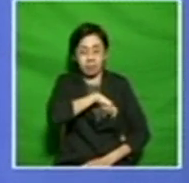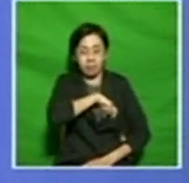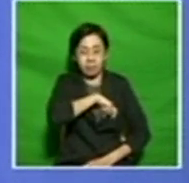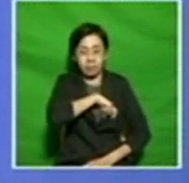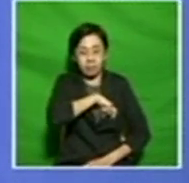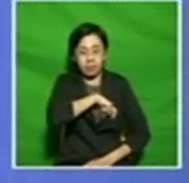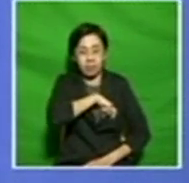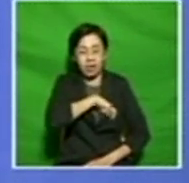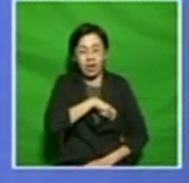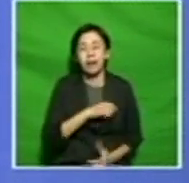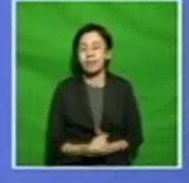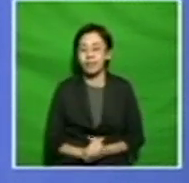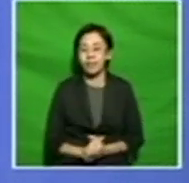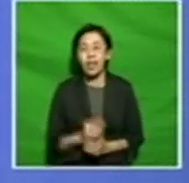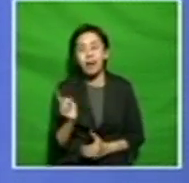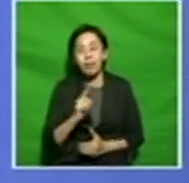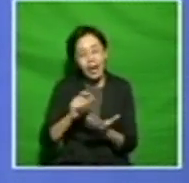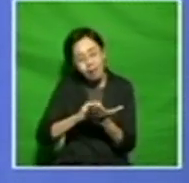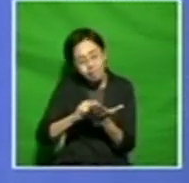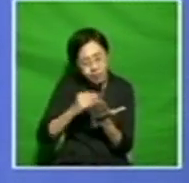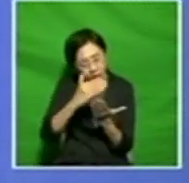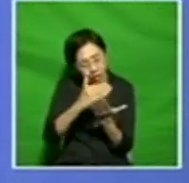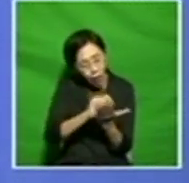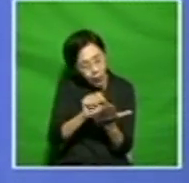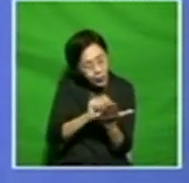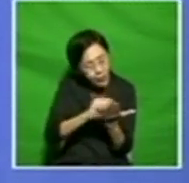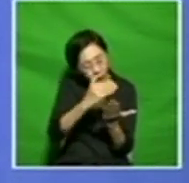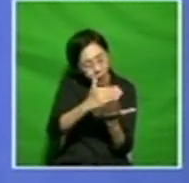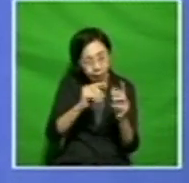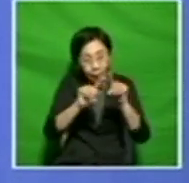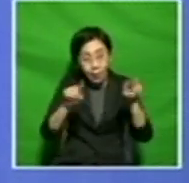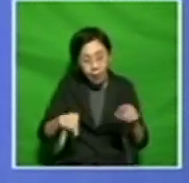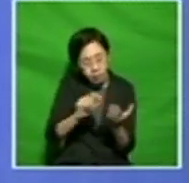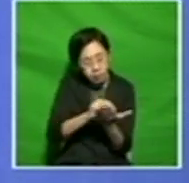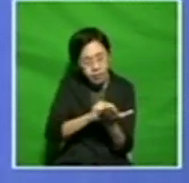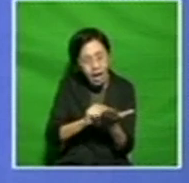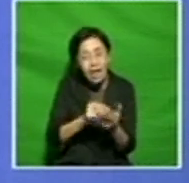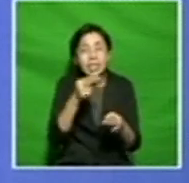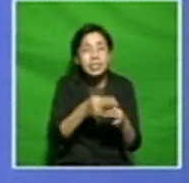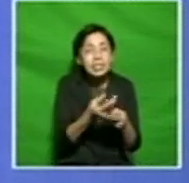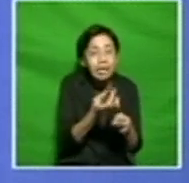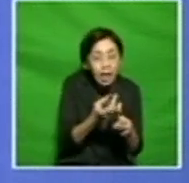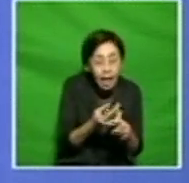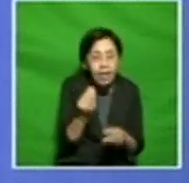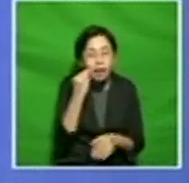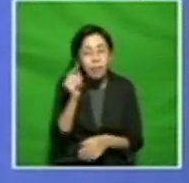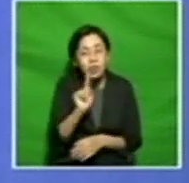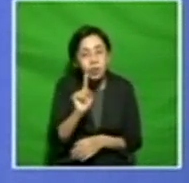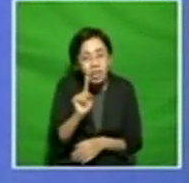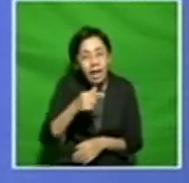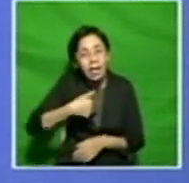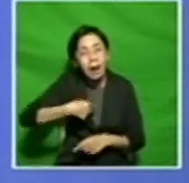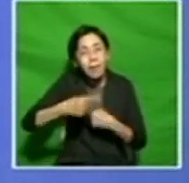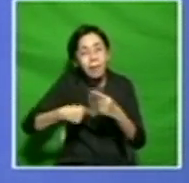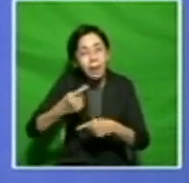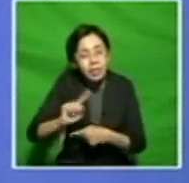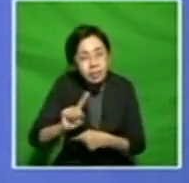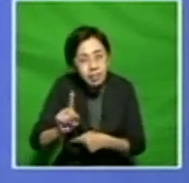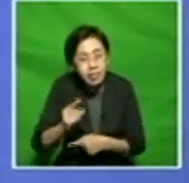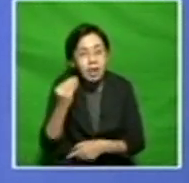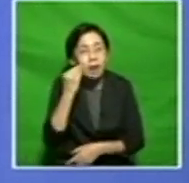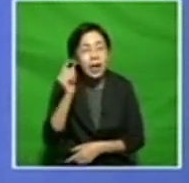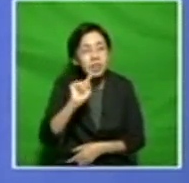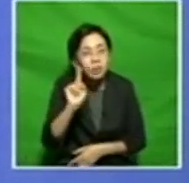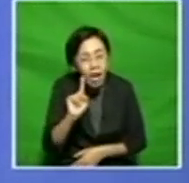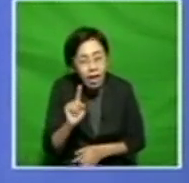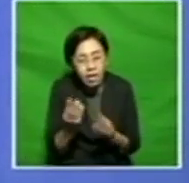เขาก็จะเรียกให้ท่านกรอกแบบฟอร์มท่านเป็นใครชื่ออะไรอยู่ที่ไหนจะไปไหนบ้านอยู่ที่ไหนโ